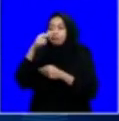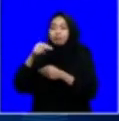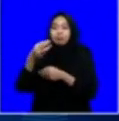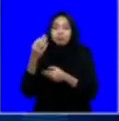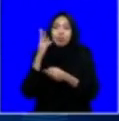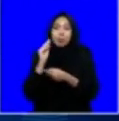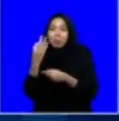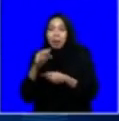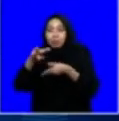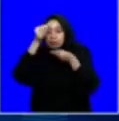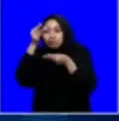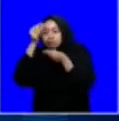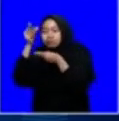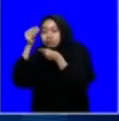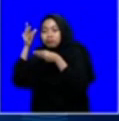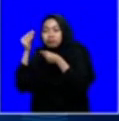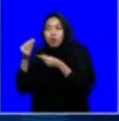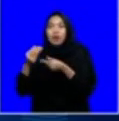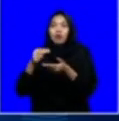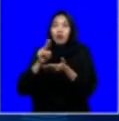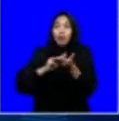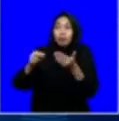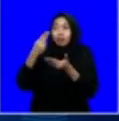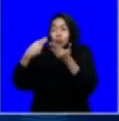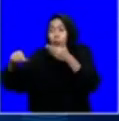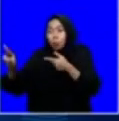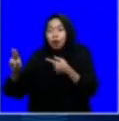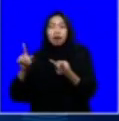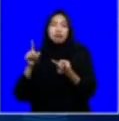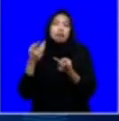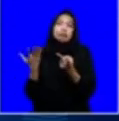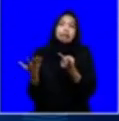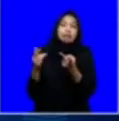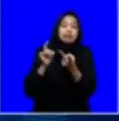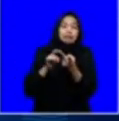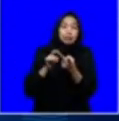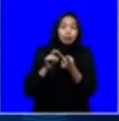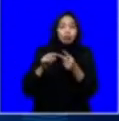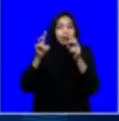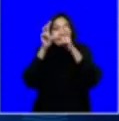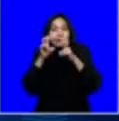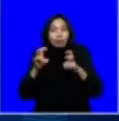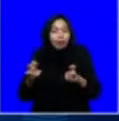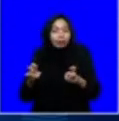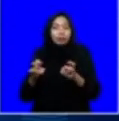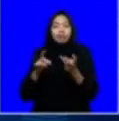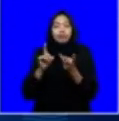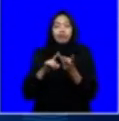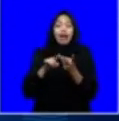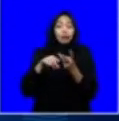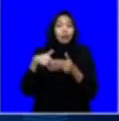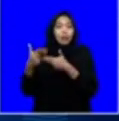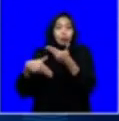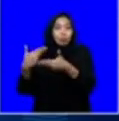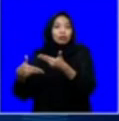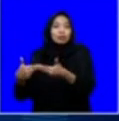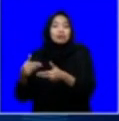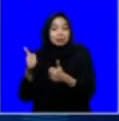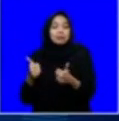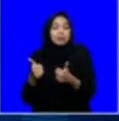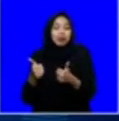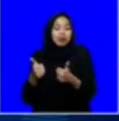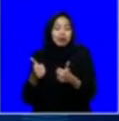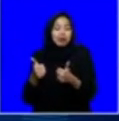baik perguruan tinggi kelas dunia di luar negeri, dan juga project research, ataupun industri. Jadi